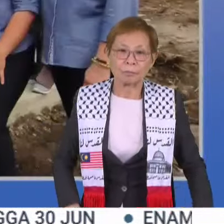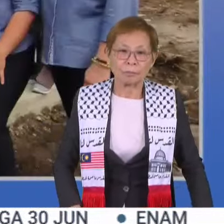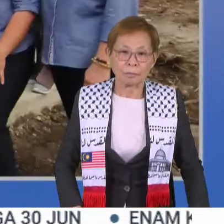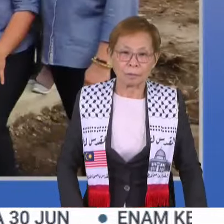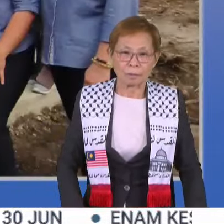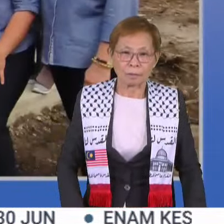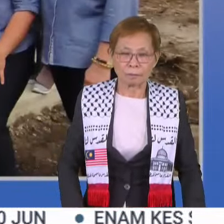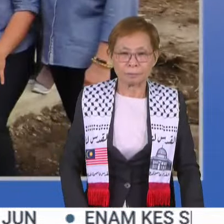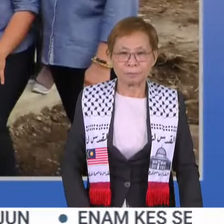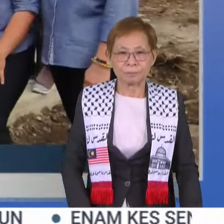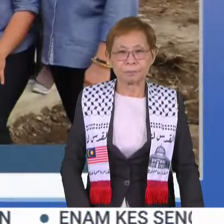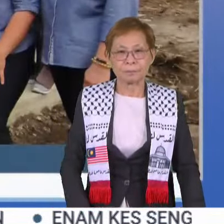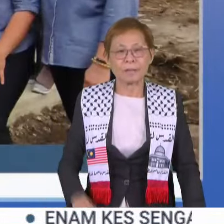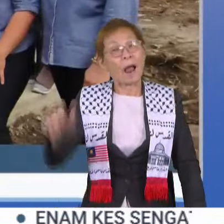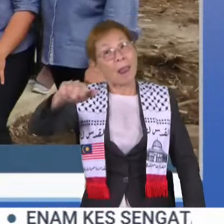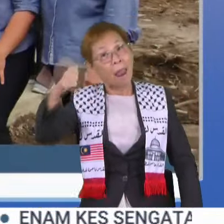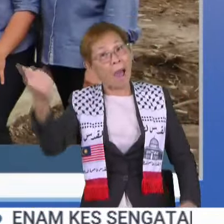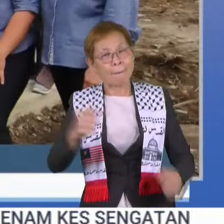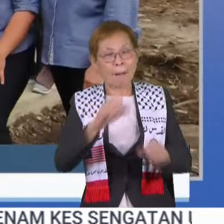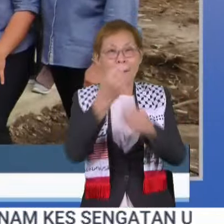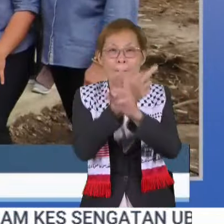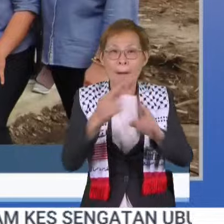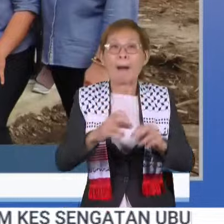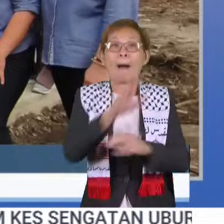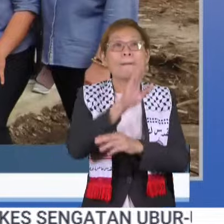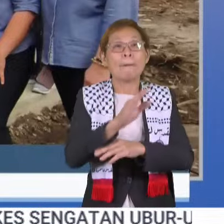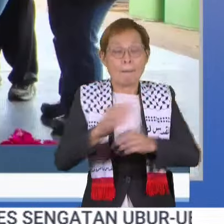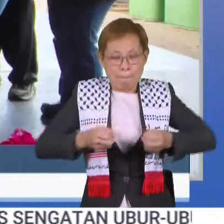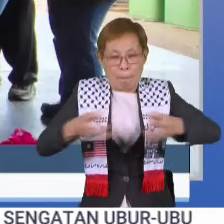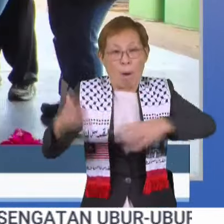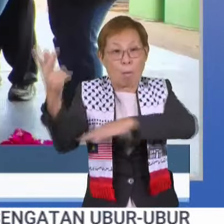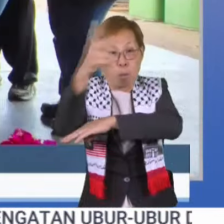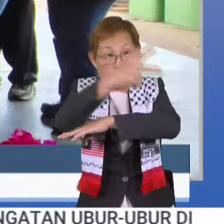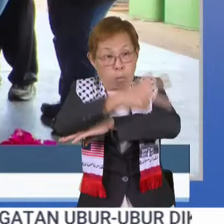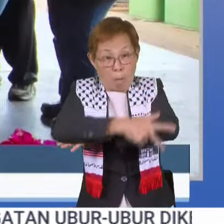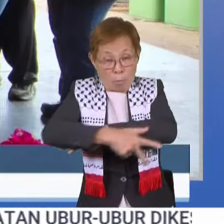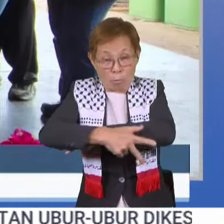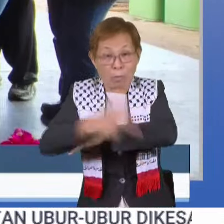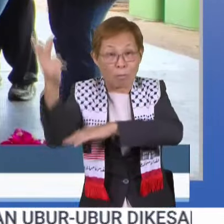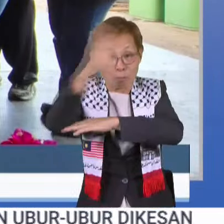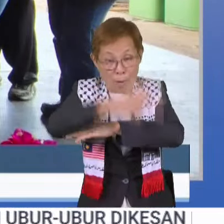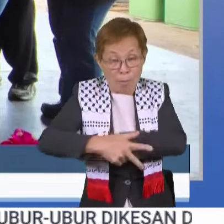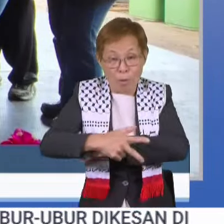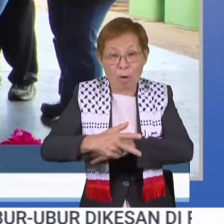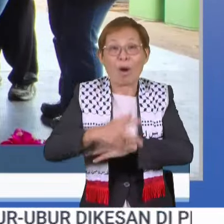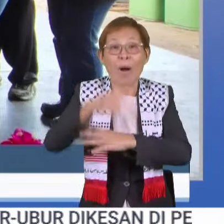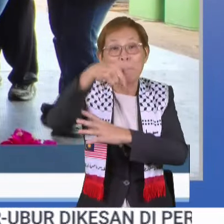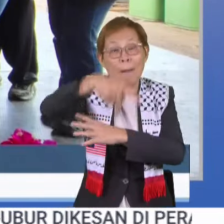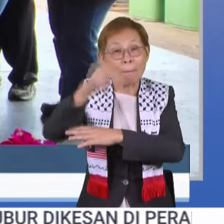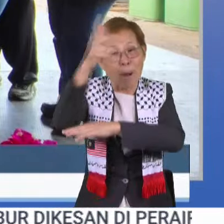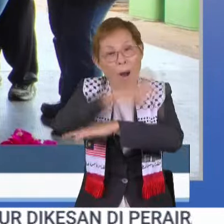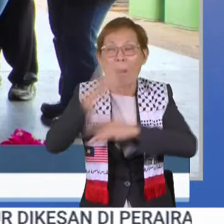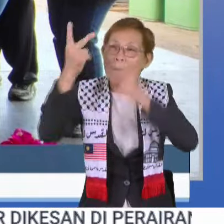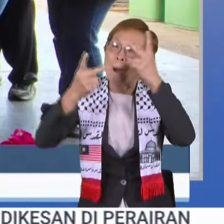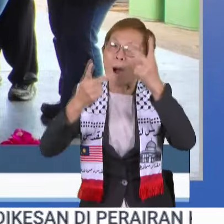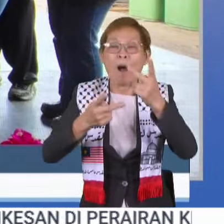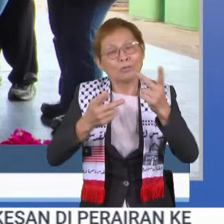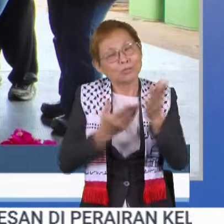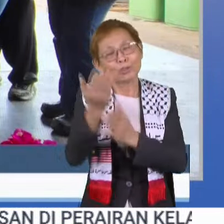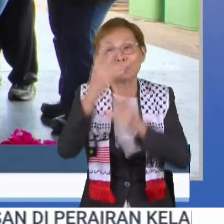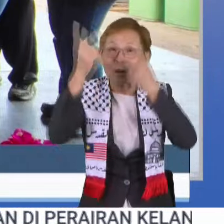pelancong Selain itu penyiapan lebuh Raya pen Borneo turut menyumbang kepada faktor yang sekaligus membolehkan pelancong menerokai